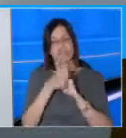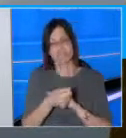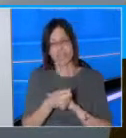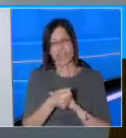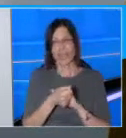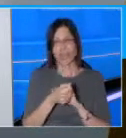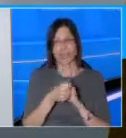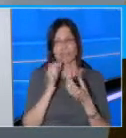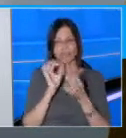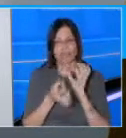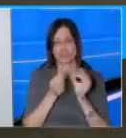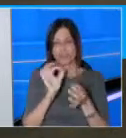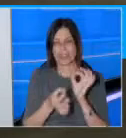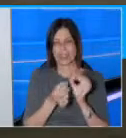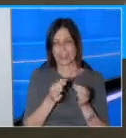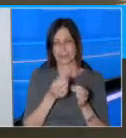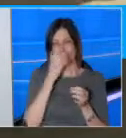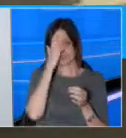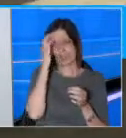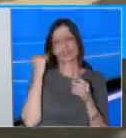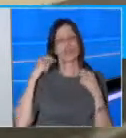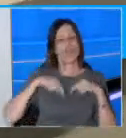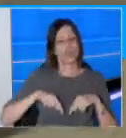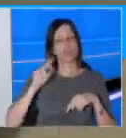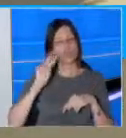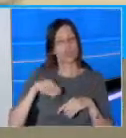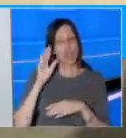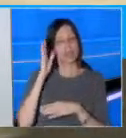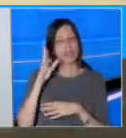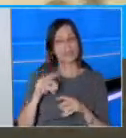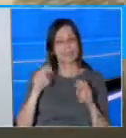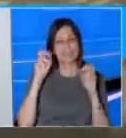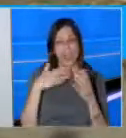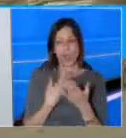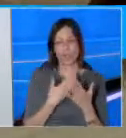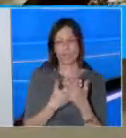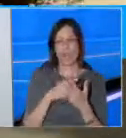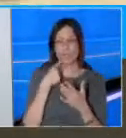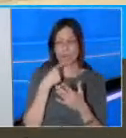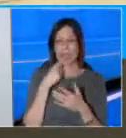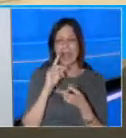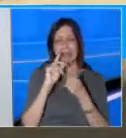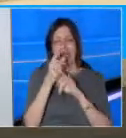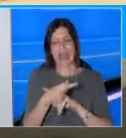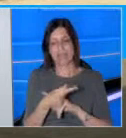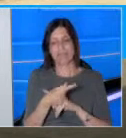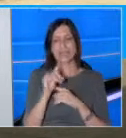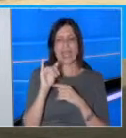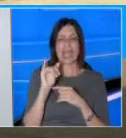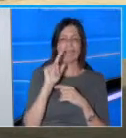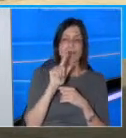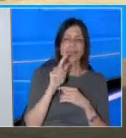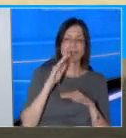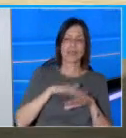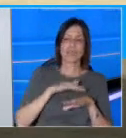העליון. הפיכה משפטית, יושב ראש יש עתיד, אפרופו שהזכרנו, מנצל את העובדה הזאת וקורא להחליף את יריב לוין בתפקיד יושב